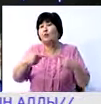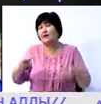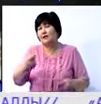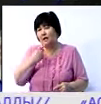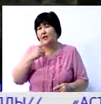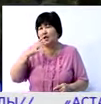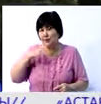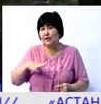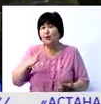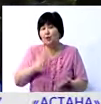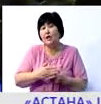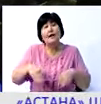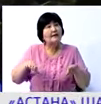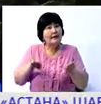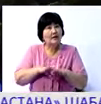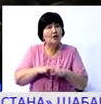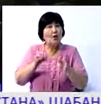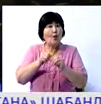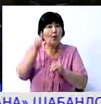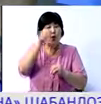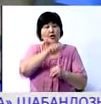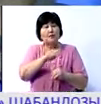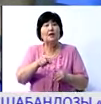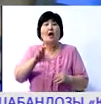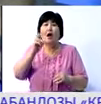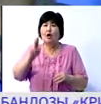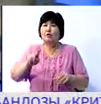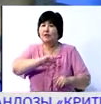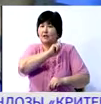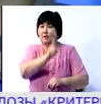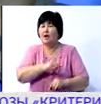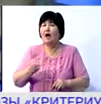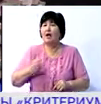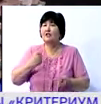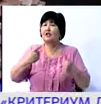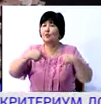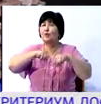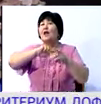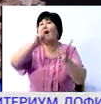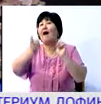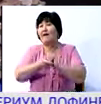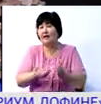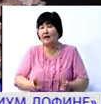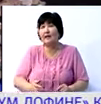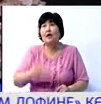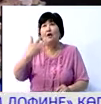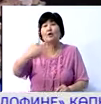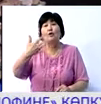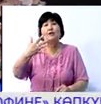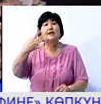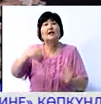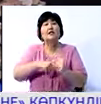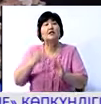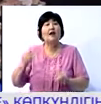қиындықты бастан өткерді. Десе де, 10 жыл бедерінде әлеуеті мығым әскери бөлімге айналған. 55-47 әскери бөлімінің